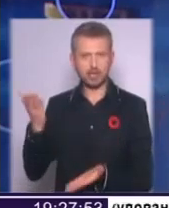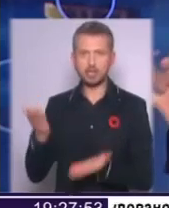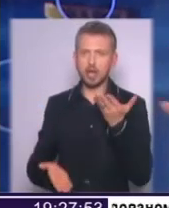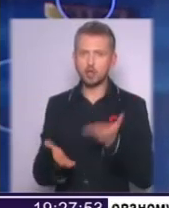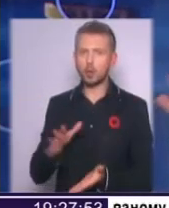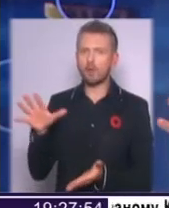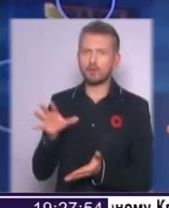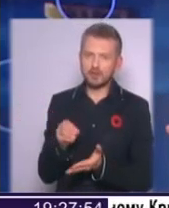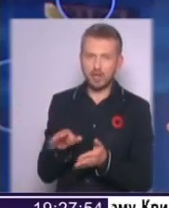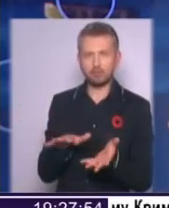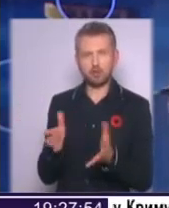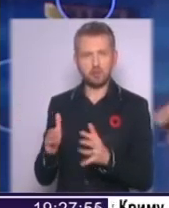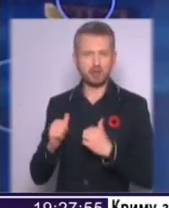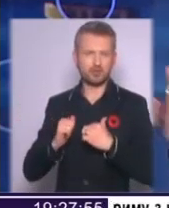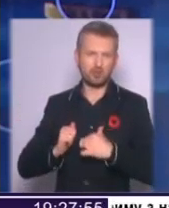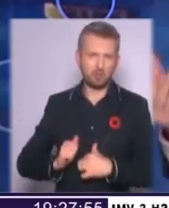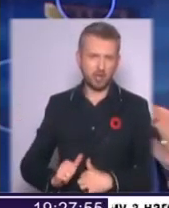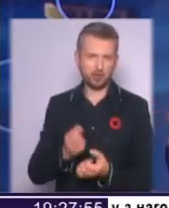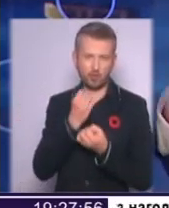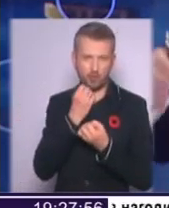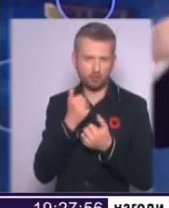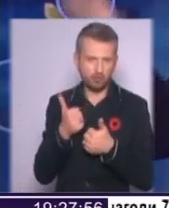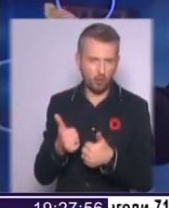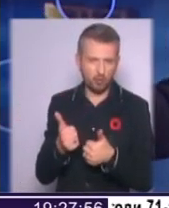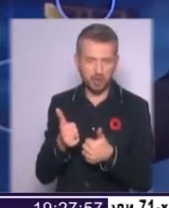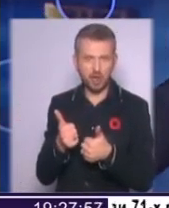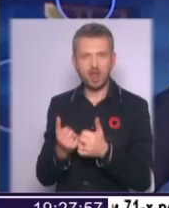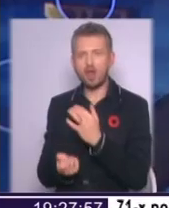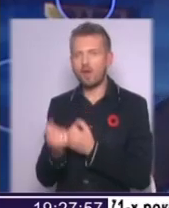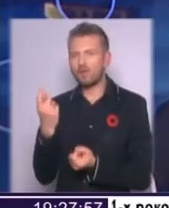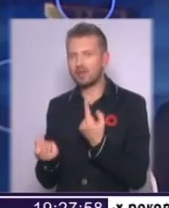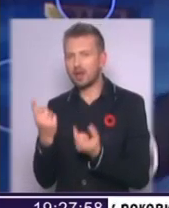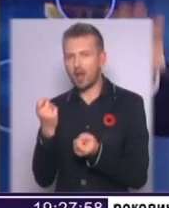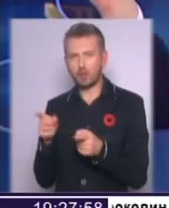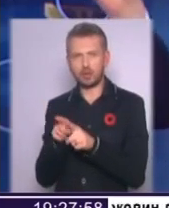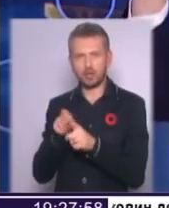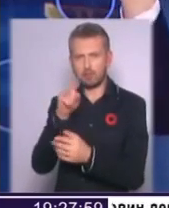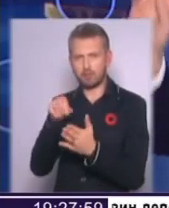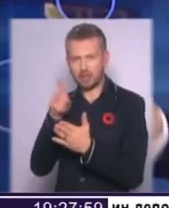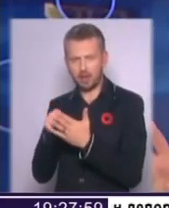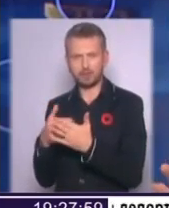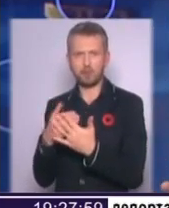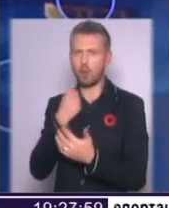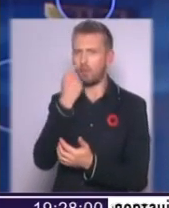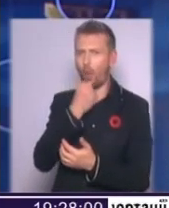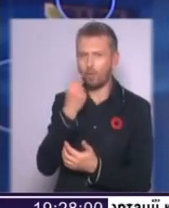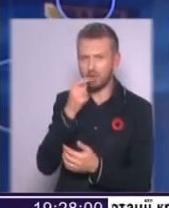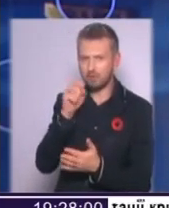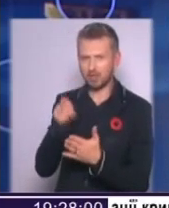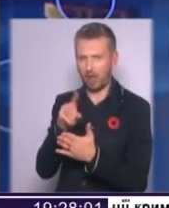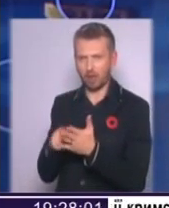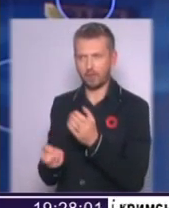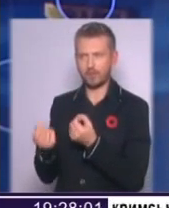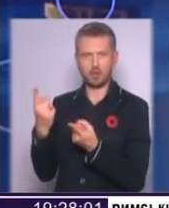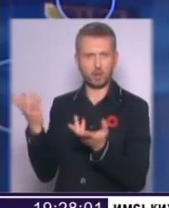все більш-менш стабільно і добре, виникають певні такі, знаєте, наносні, як в народі кажуть, питання, там, мовні, наприклад, ви ж пам'ятаєте, скільки